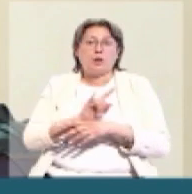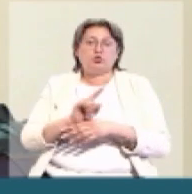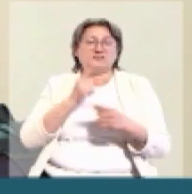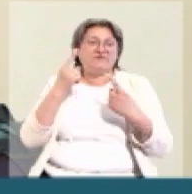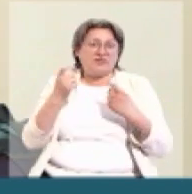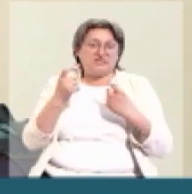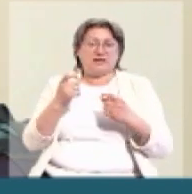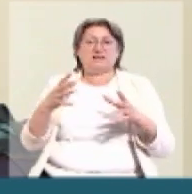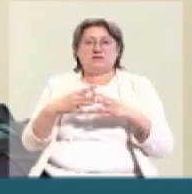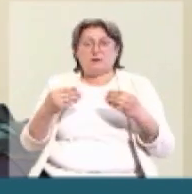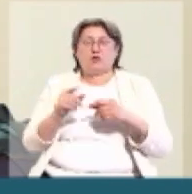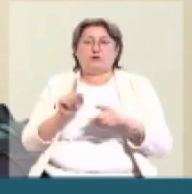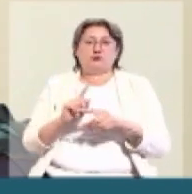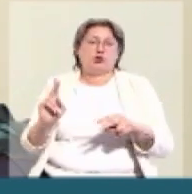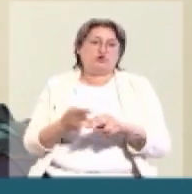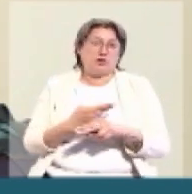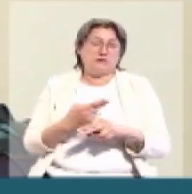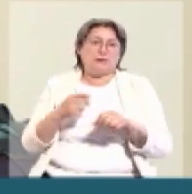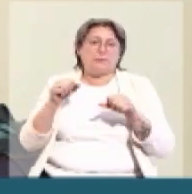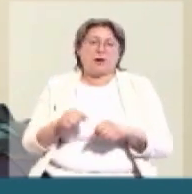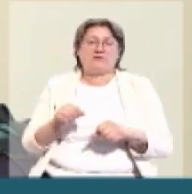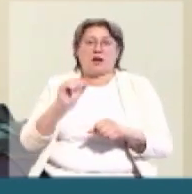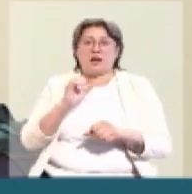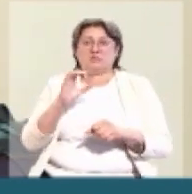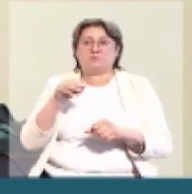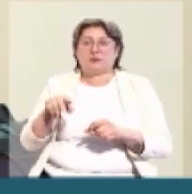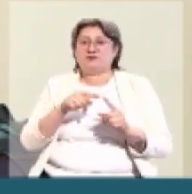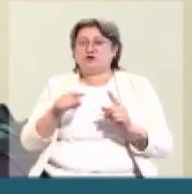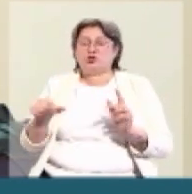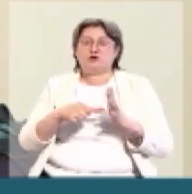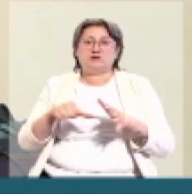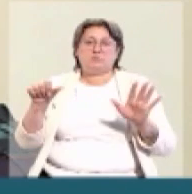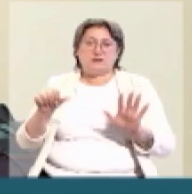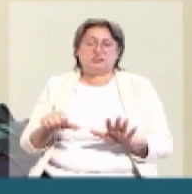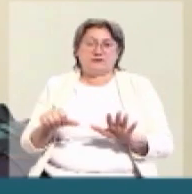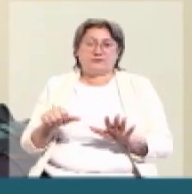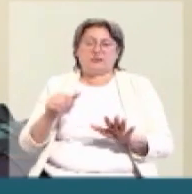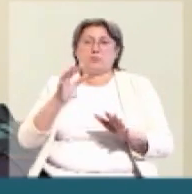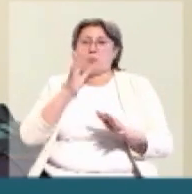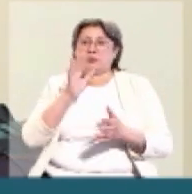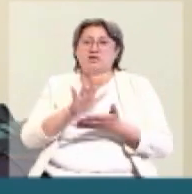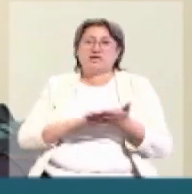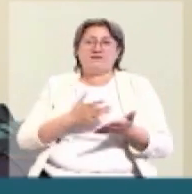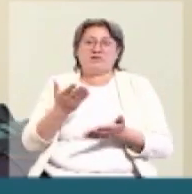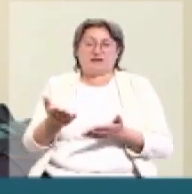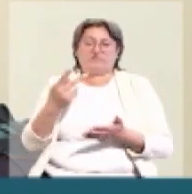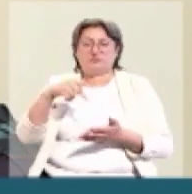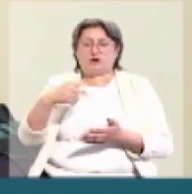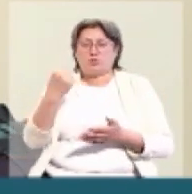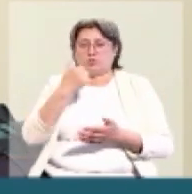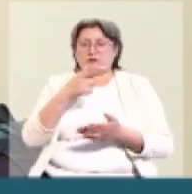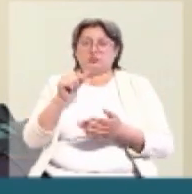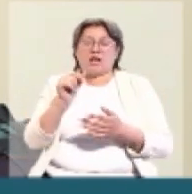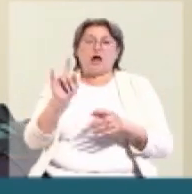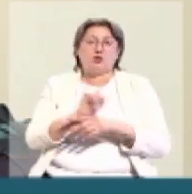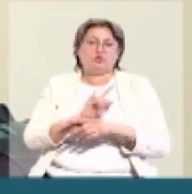ложных сведений а также лишаются направо на АСП в течение шести месяцев с момента подачи заявления 22 году